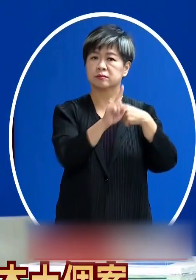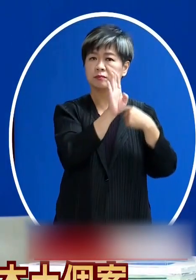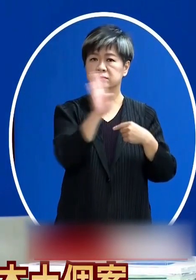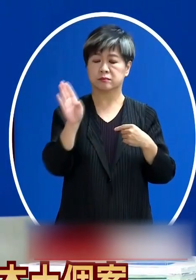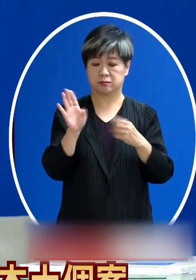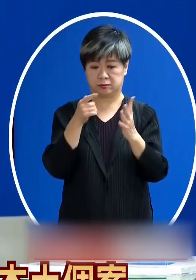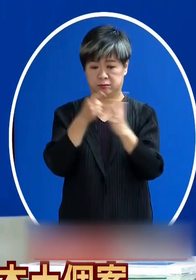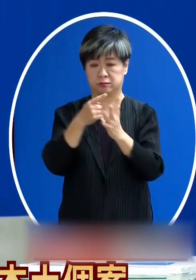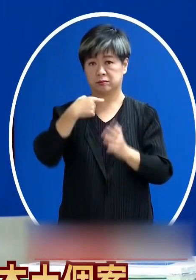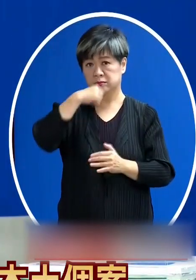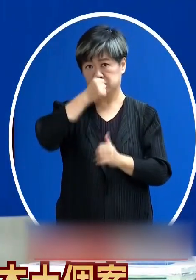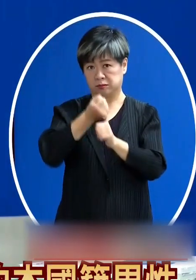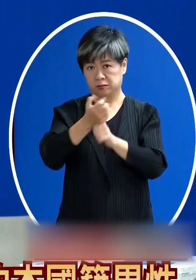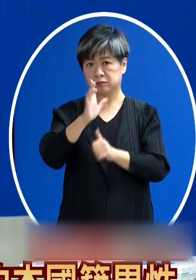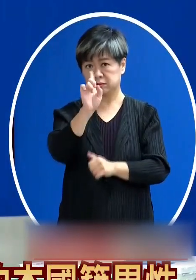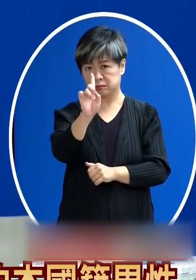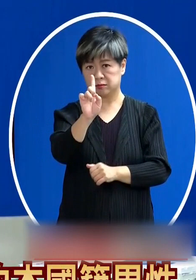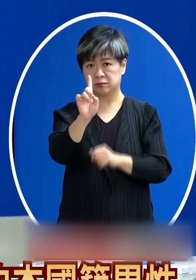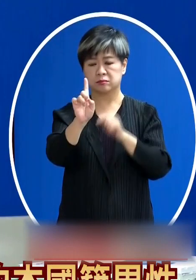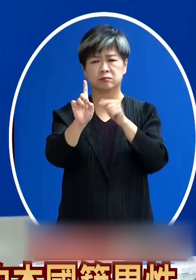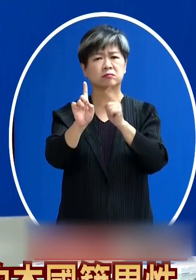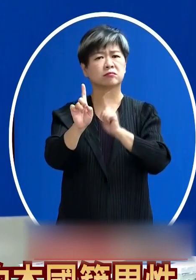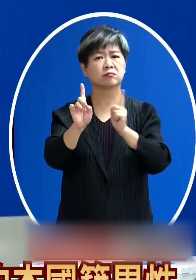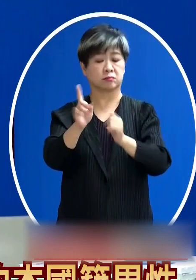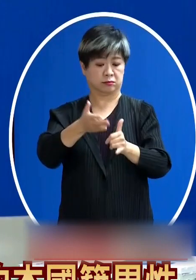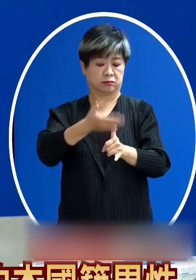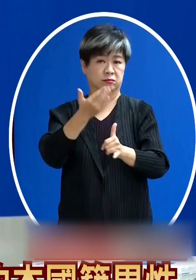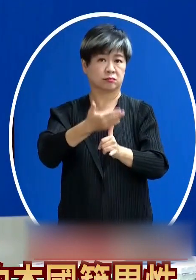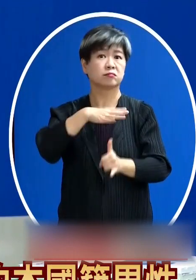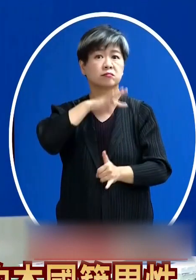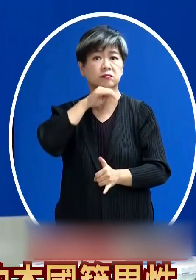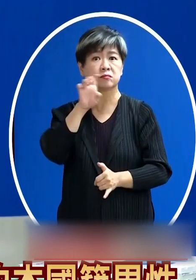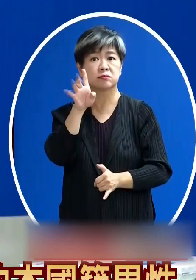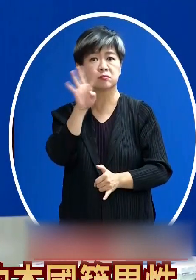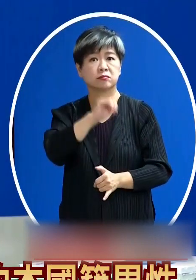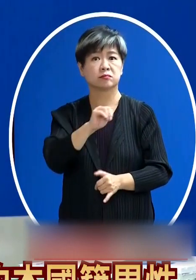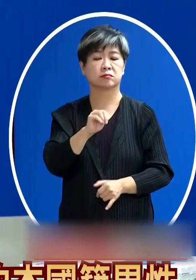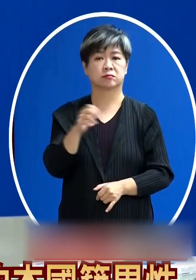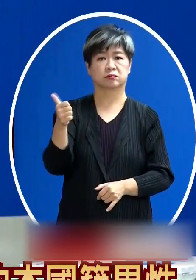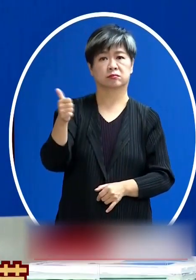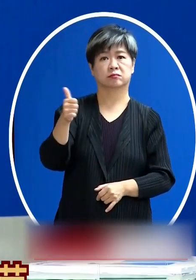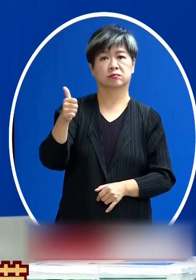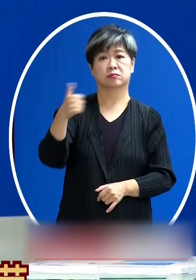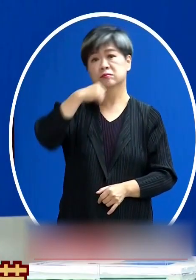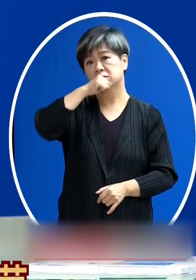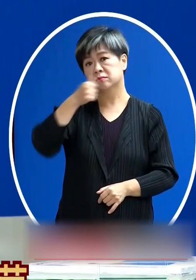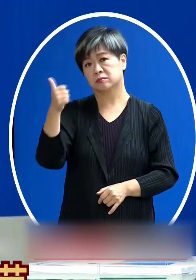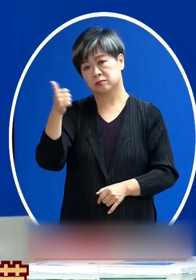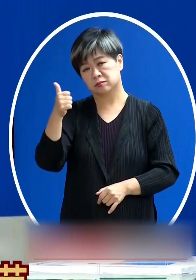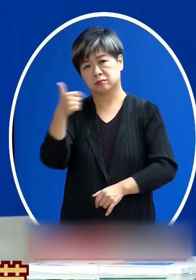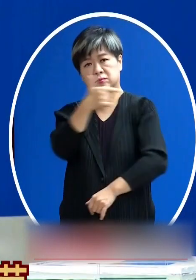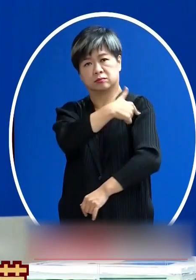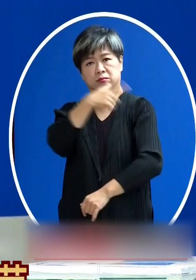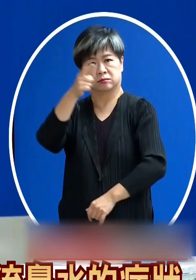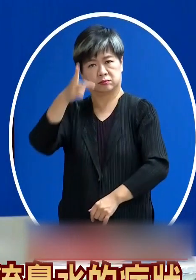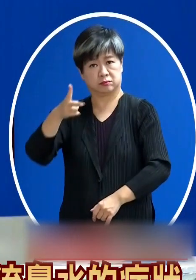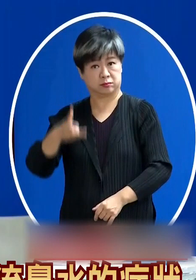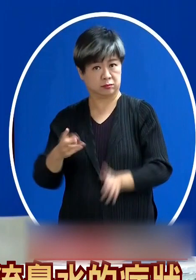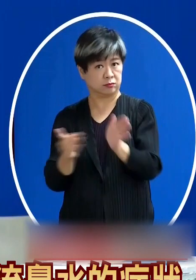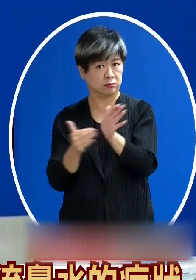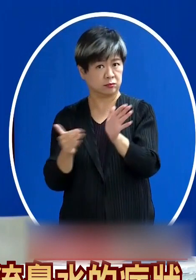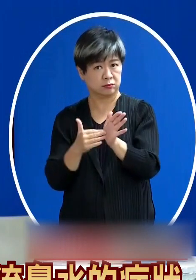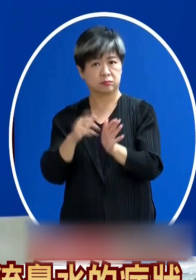这个本土个案，这是一个在北部40多岁的本国籍男性，有接种三剂的疫苗，